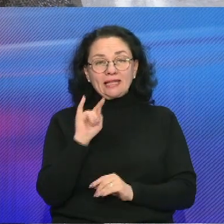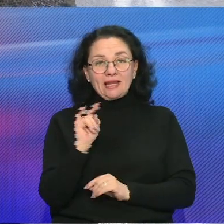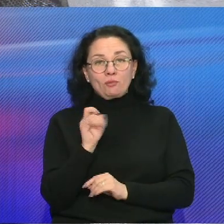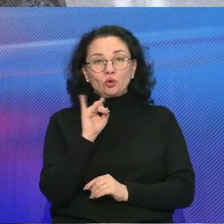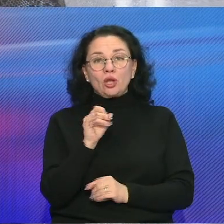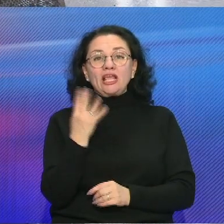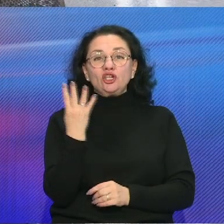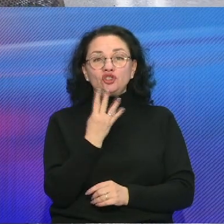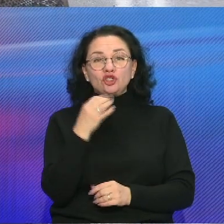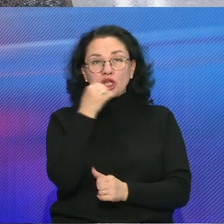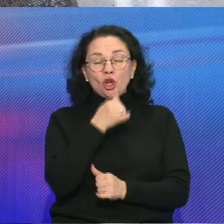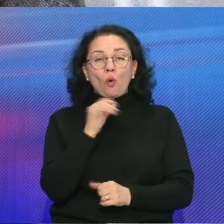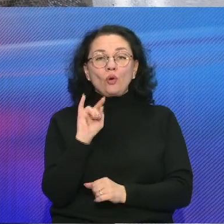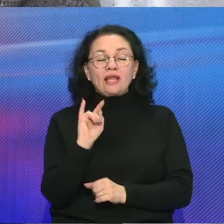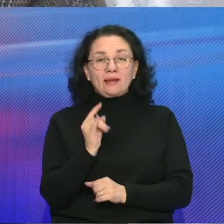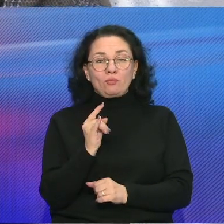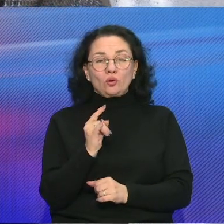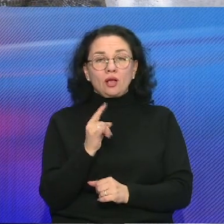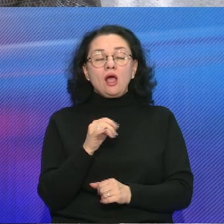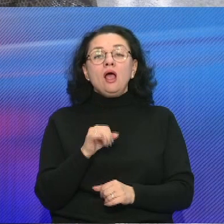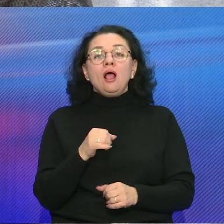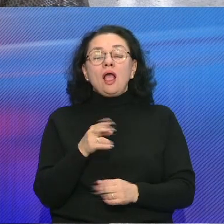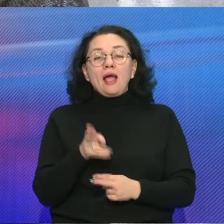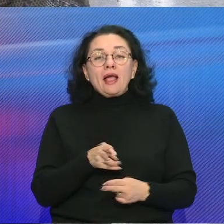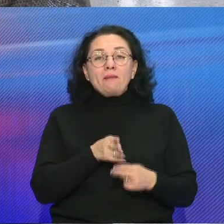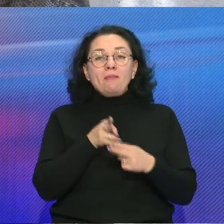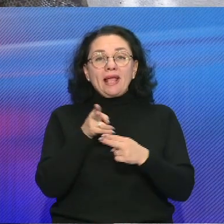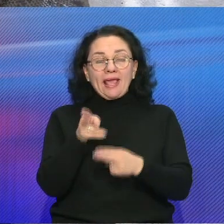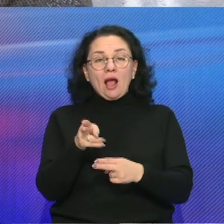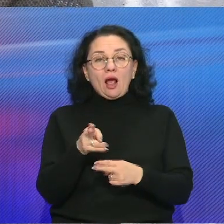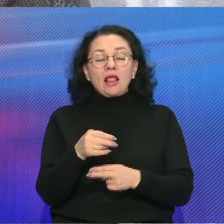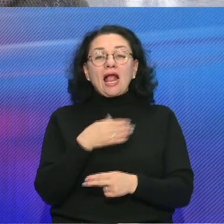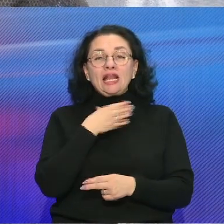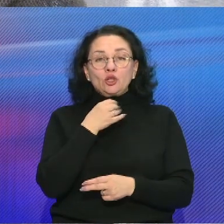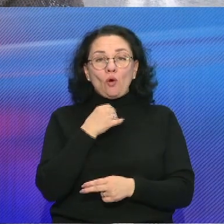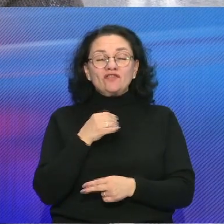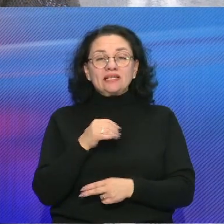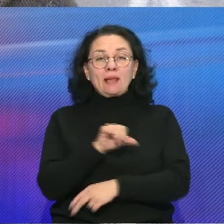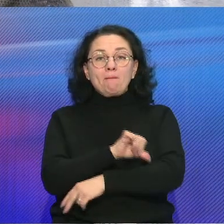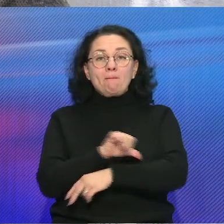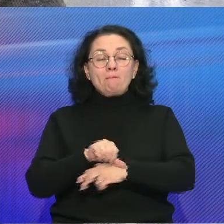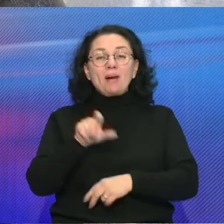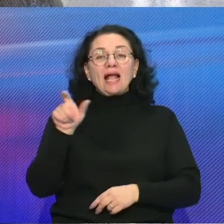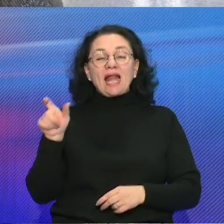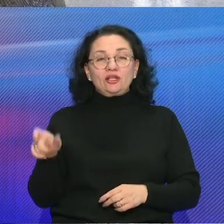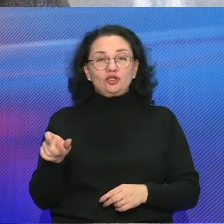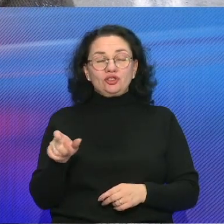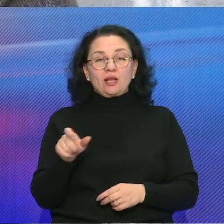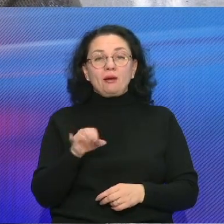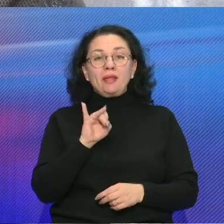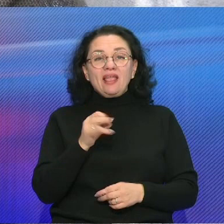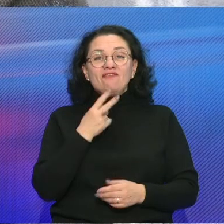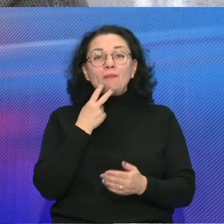4, наверное, ребенок был на велосипеде, она пыталась подойти к пограничникам литовским, чтобы ее пропустили. Но видно то, что с личными вещами